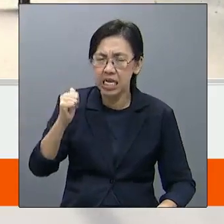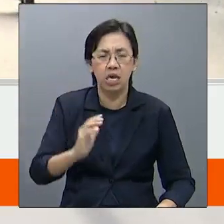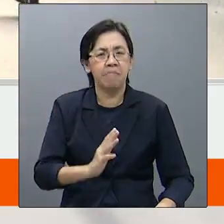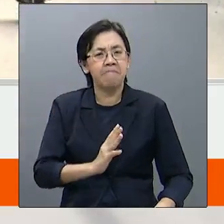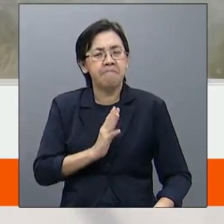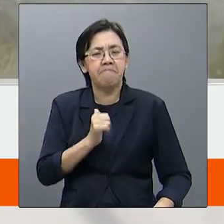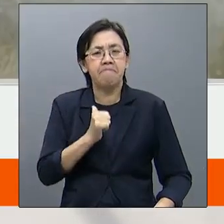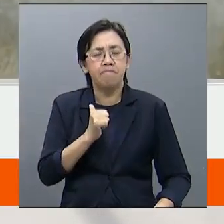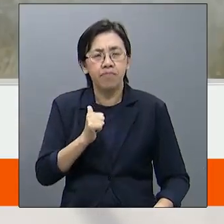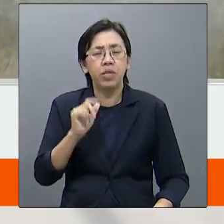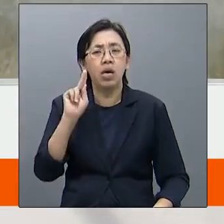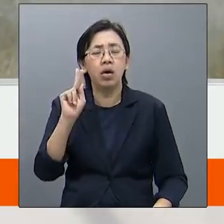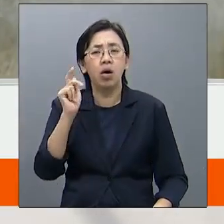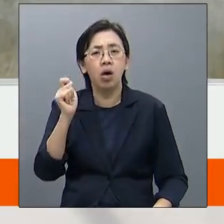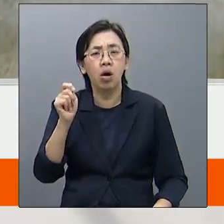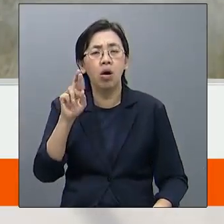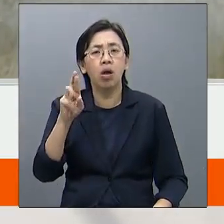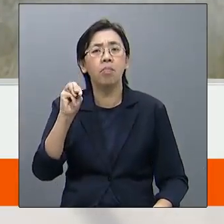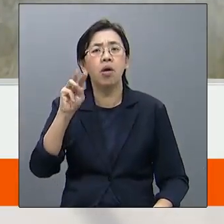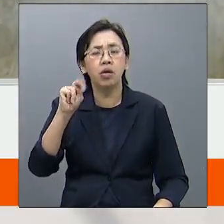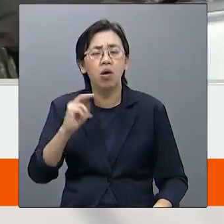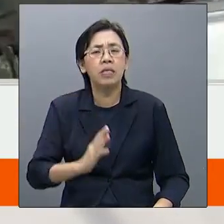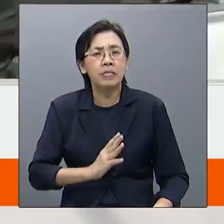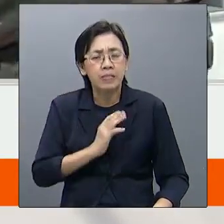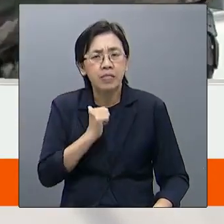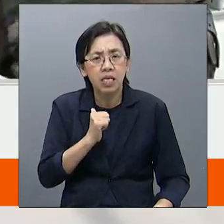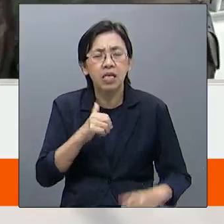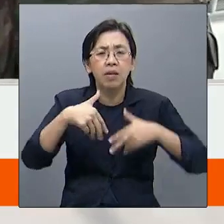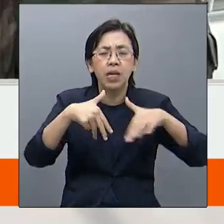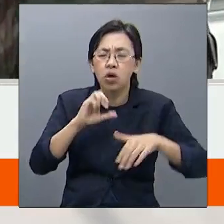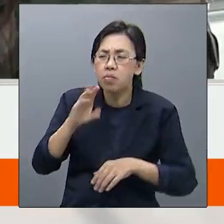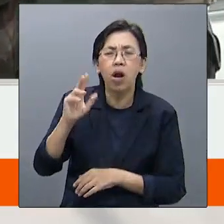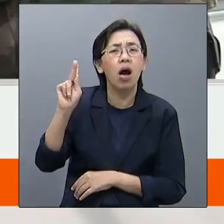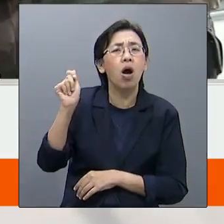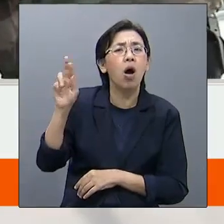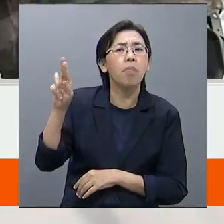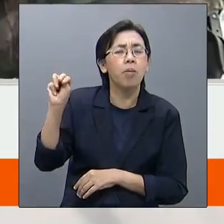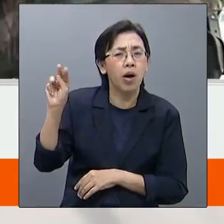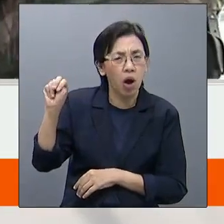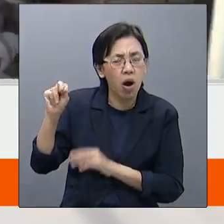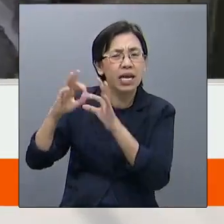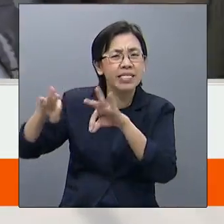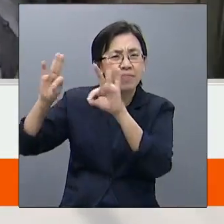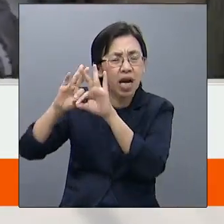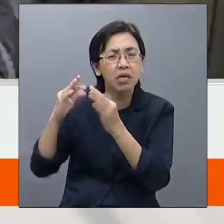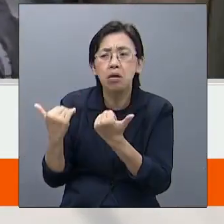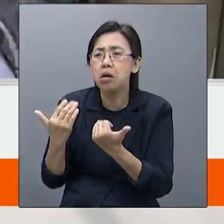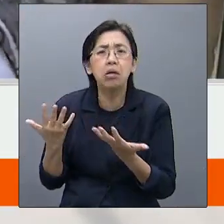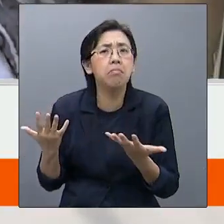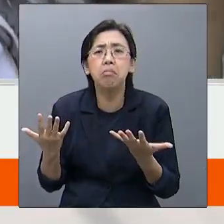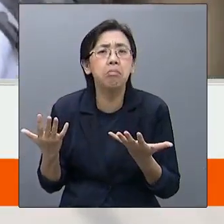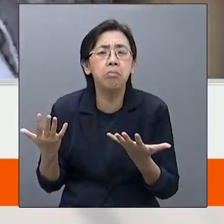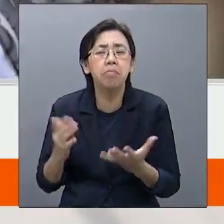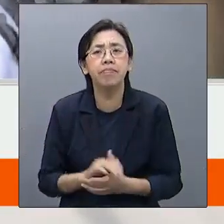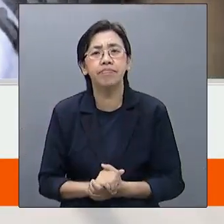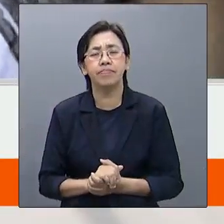คืกรโมนอ อ a k r มลัก ทากใหประชาชนออกมาบอกวคอรมนอ Ö นัล Carlไมเกิดข้kraftอ